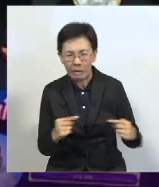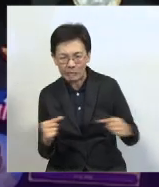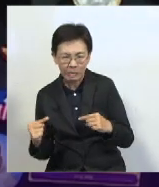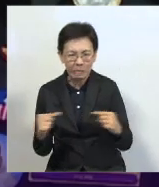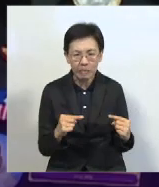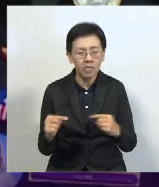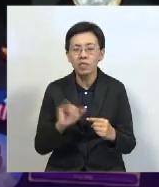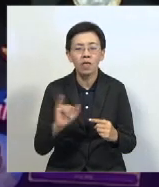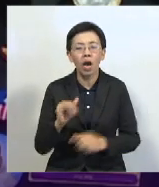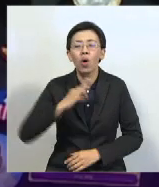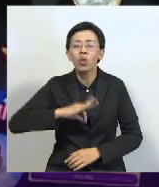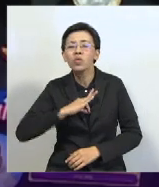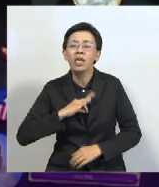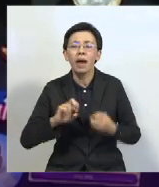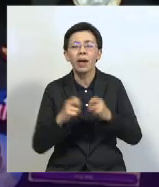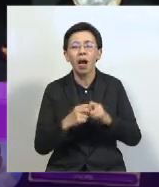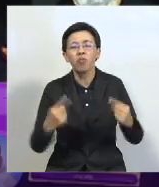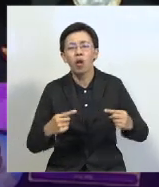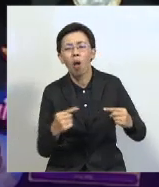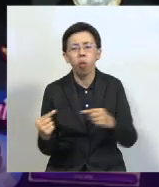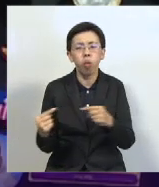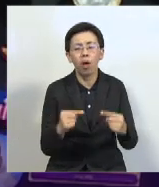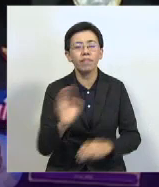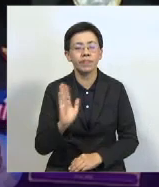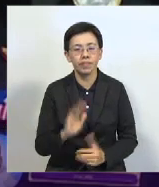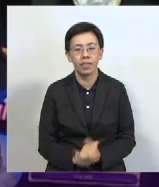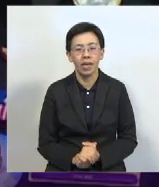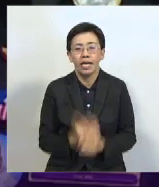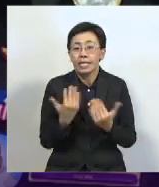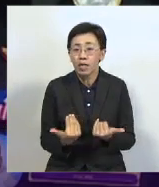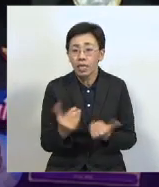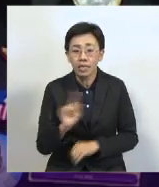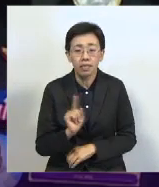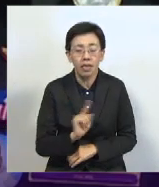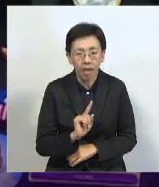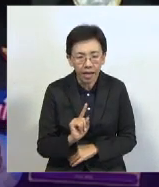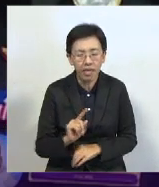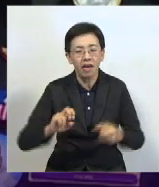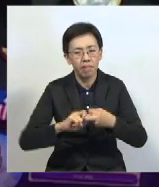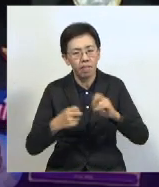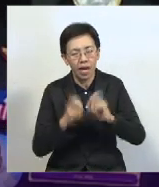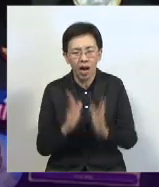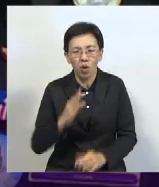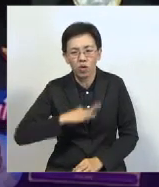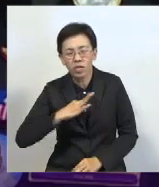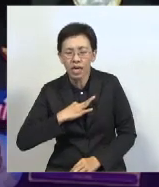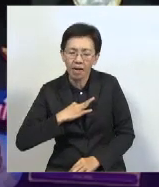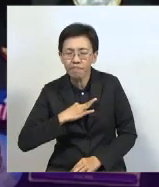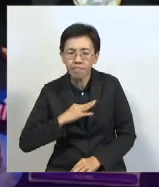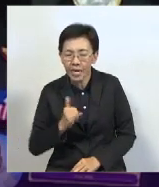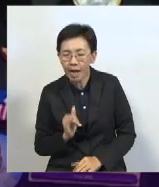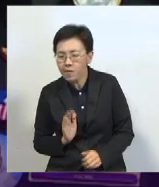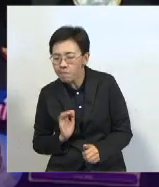ก็จะเป็นการมองว่าไปห้ำหั่นกันนะครับแต่ว่าการเป็น proxy crisis ก็คือวิกฤตการณ์ที่มีคนบางคน